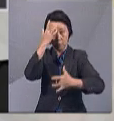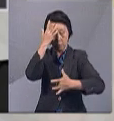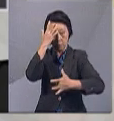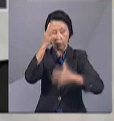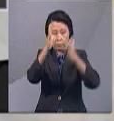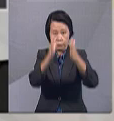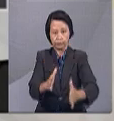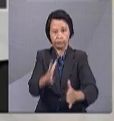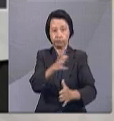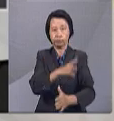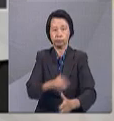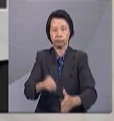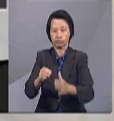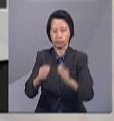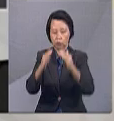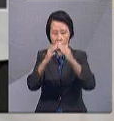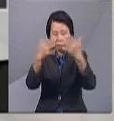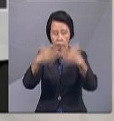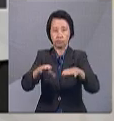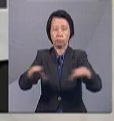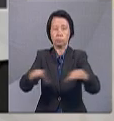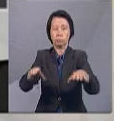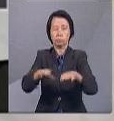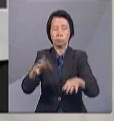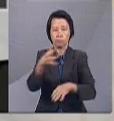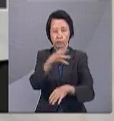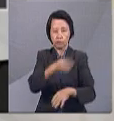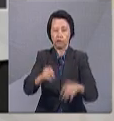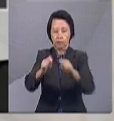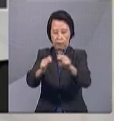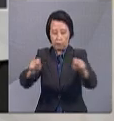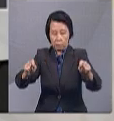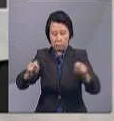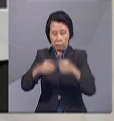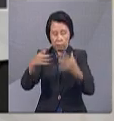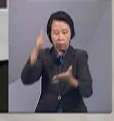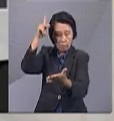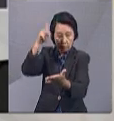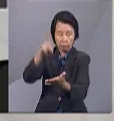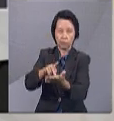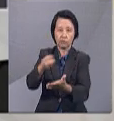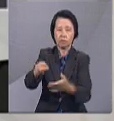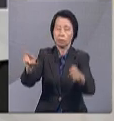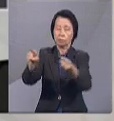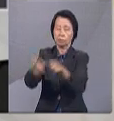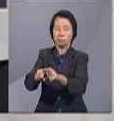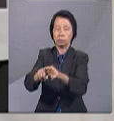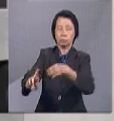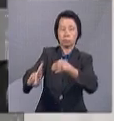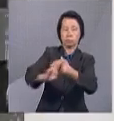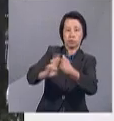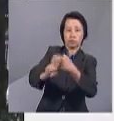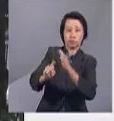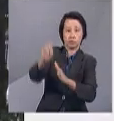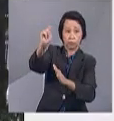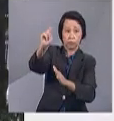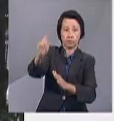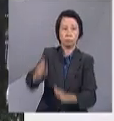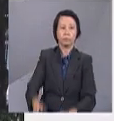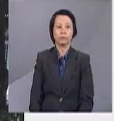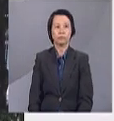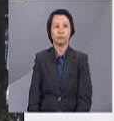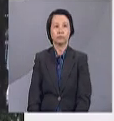dimana ekis detection telah dijalankan dan juga tempat-tempat yang dikenal pasti sebagai berisi KKO tinggi